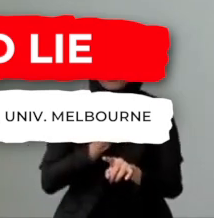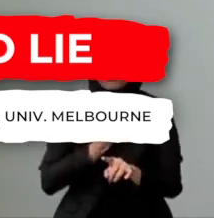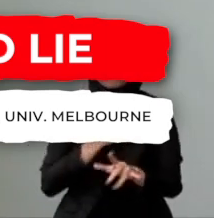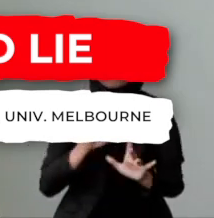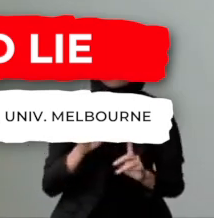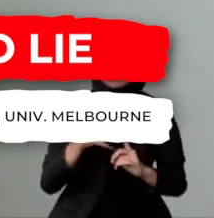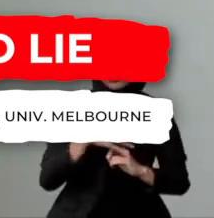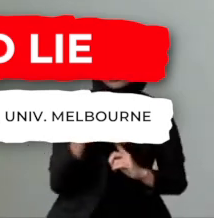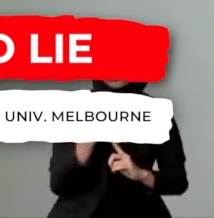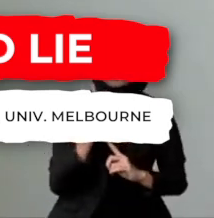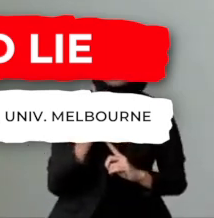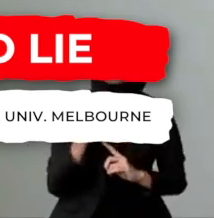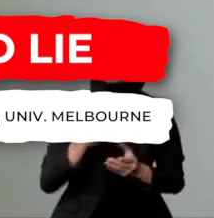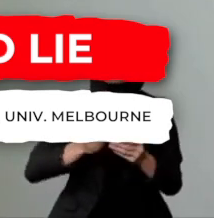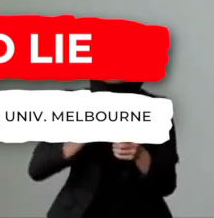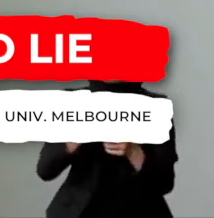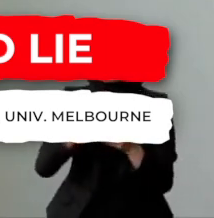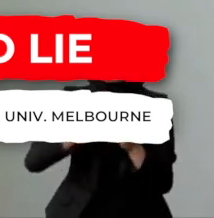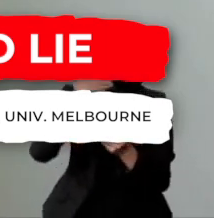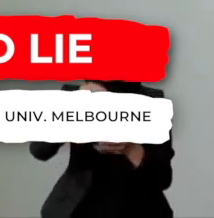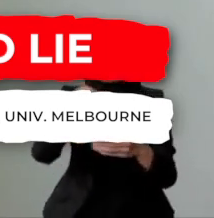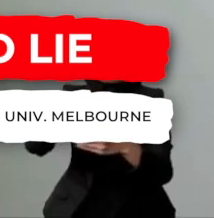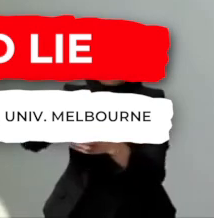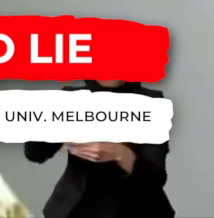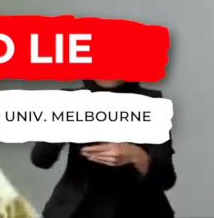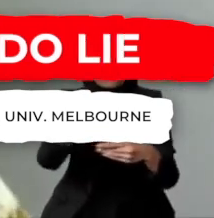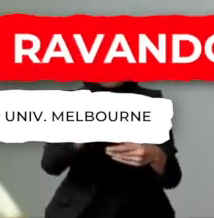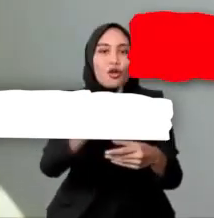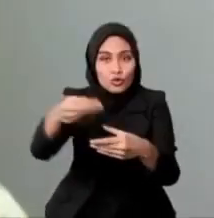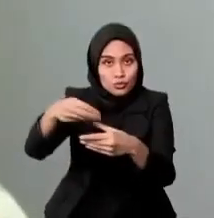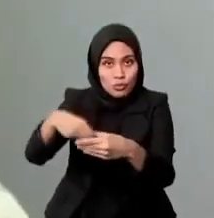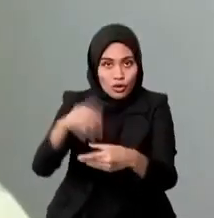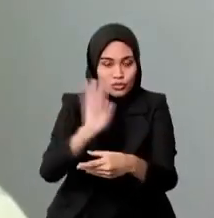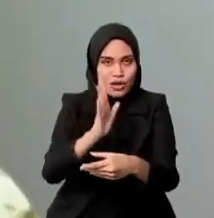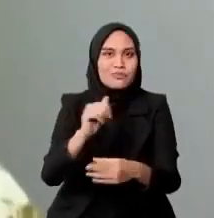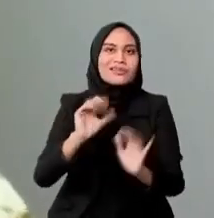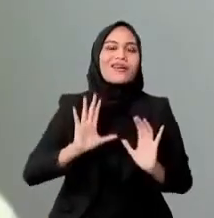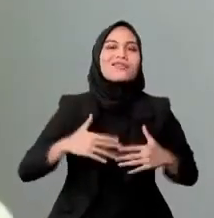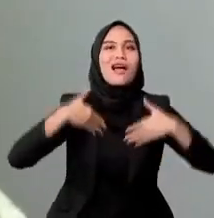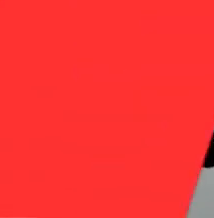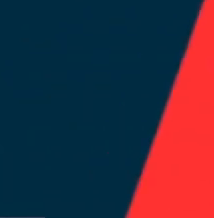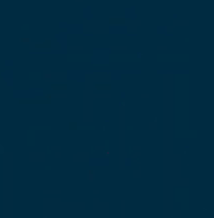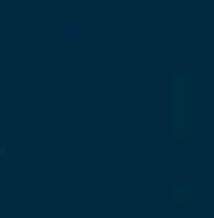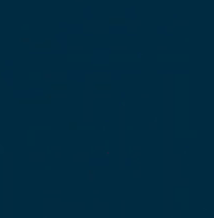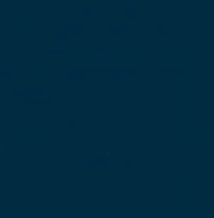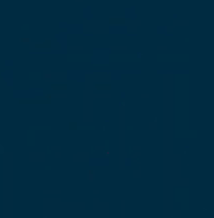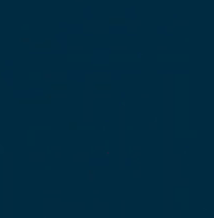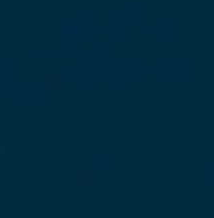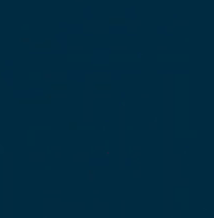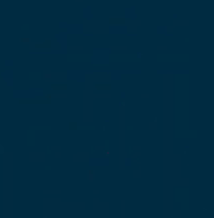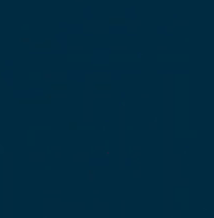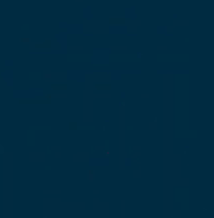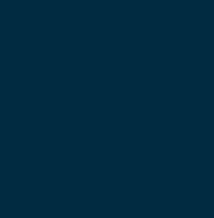untuk kemudian menyumbang, dan mereka nanti akan didoakan sejenisnya untuk bisa disebut bahwa mereka selamat dari flu Spanyol.